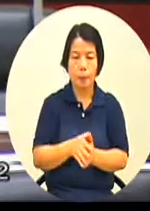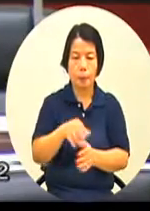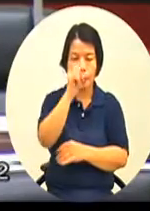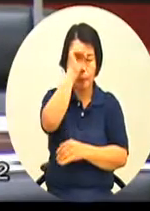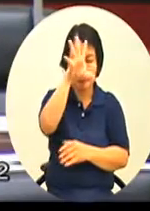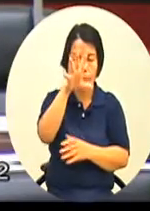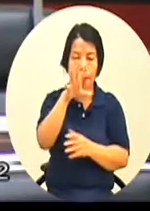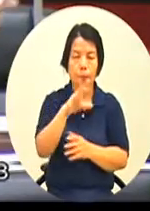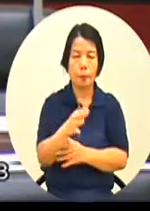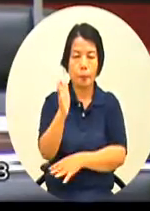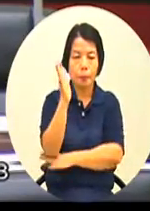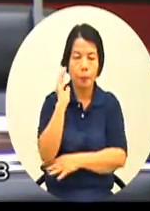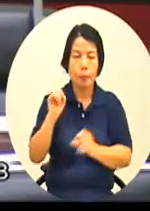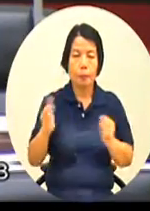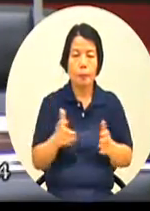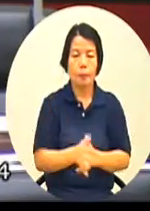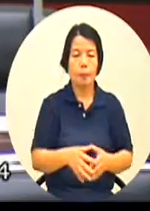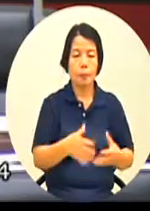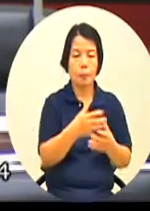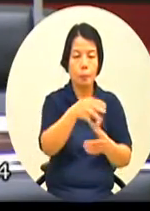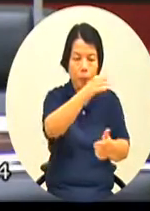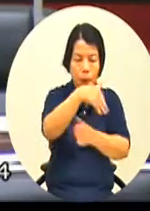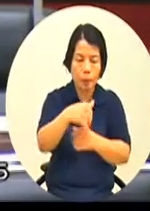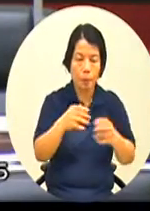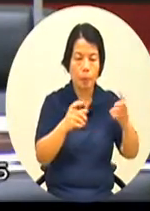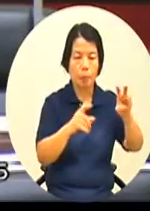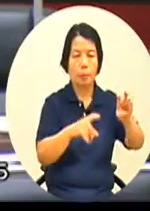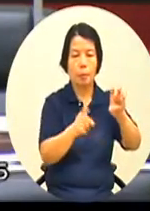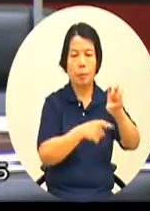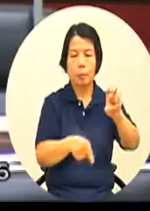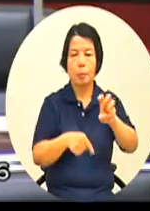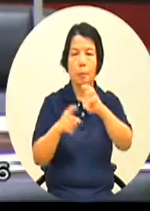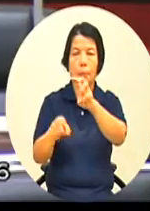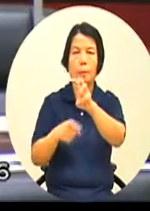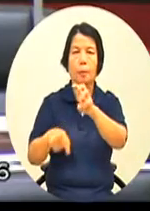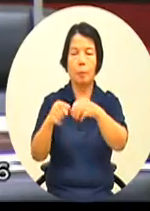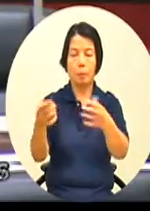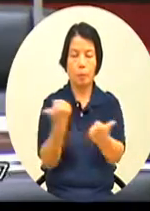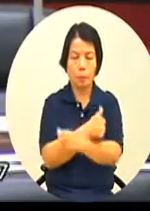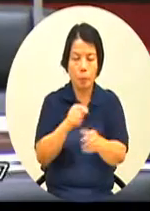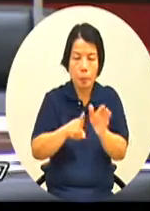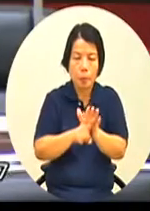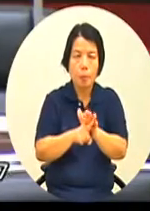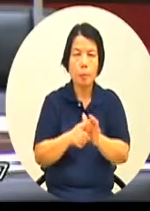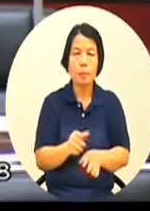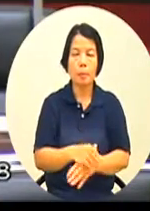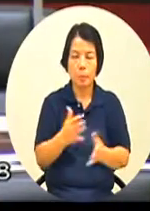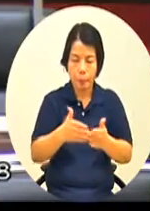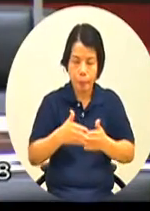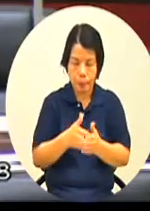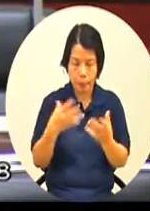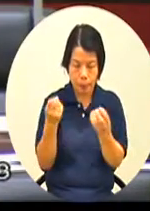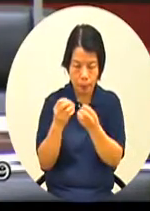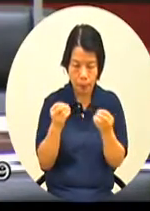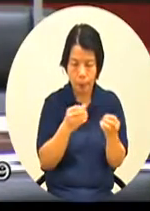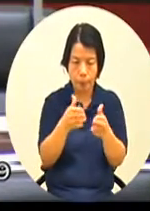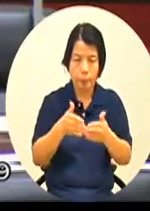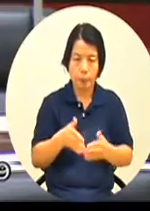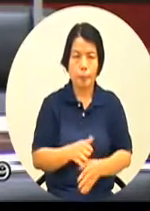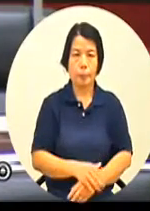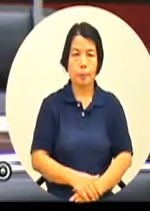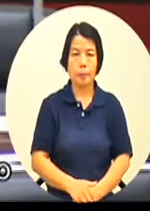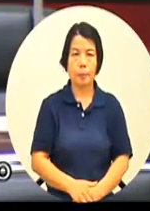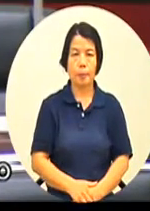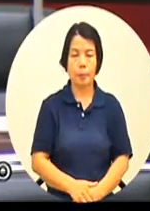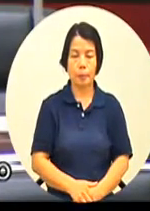找比如说30人来参加啊，因为那个代表有没有那个是可以讨论的嘛，那个而且其实